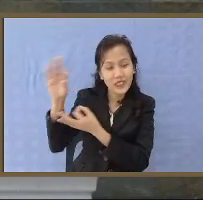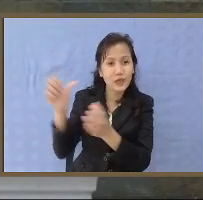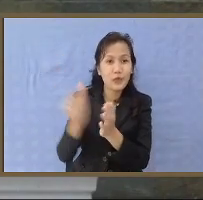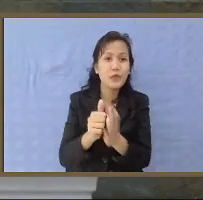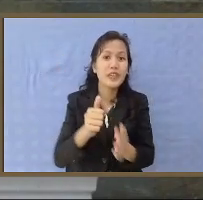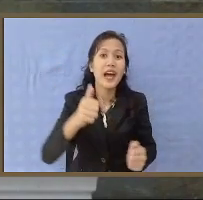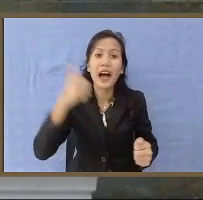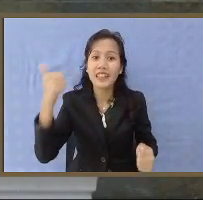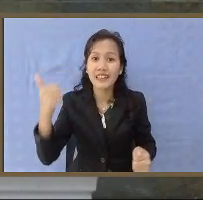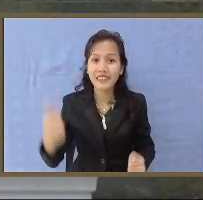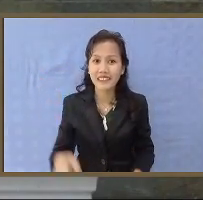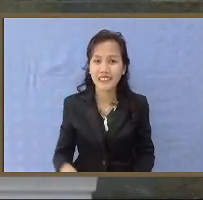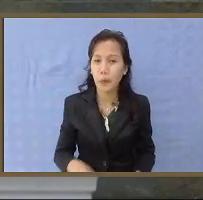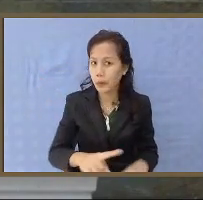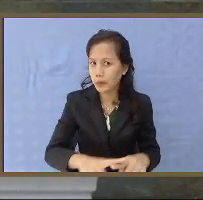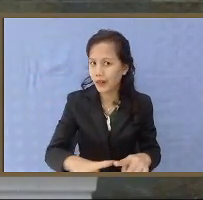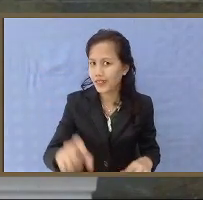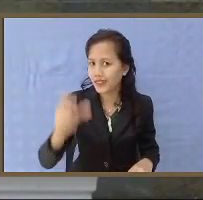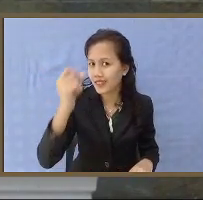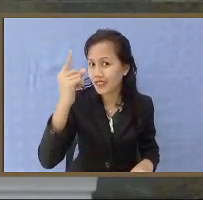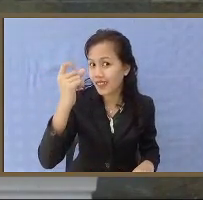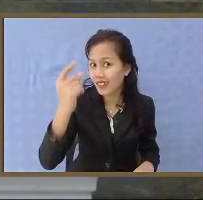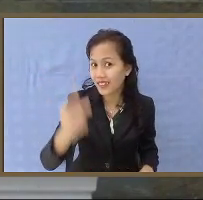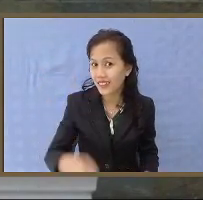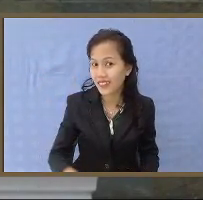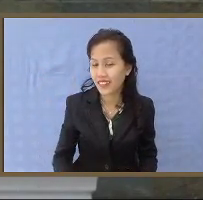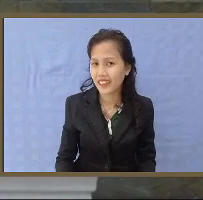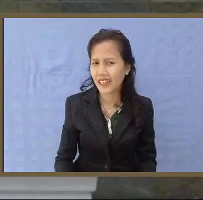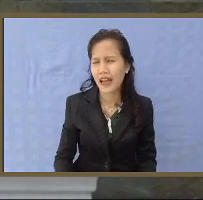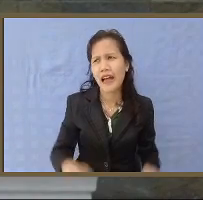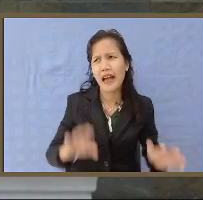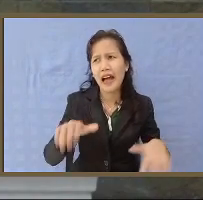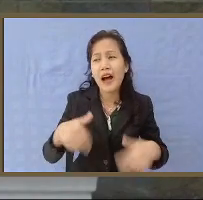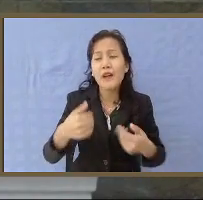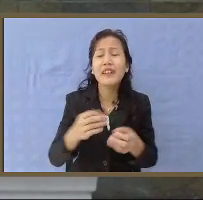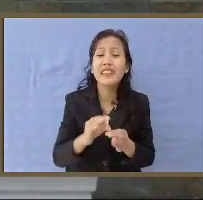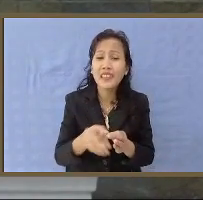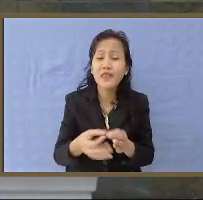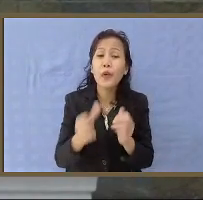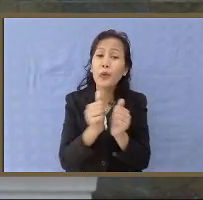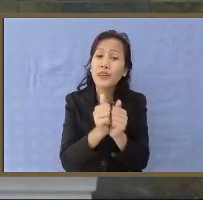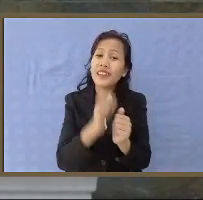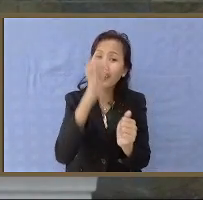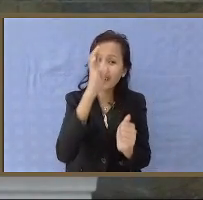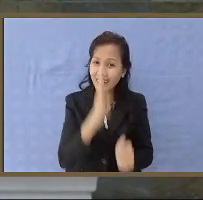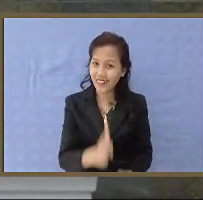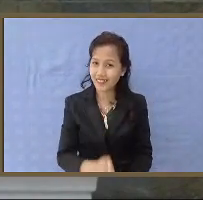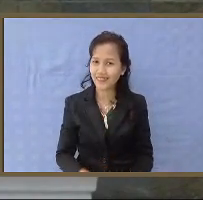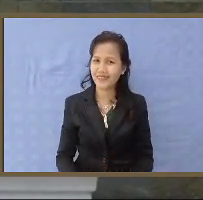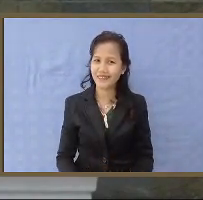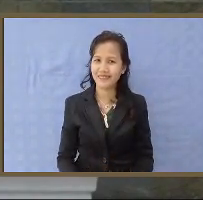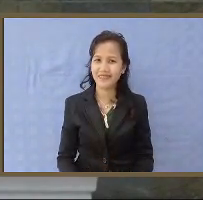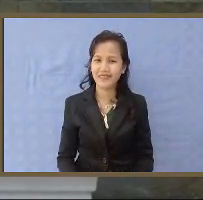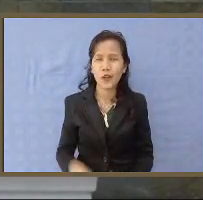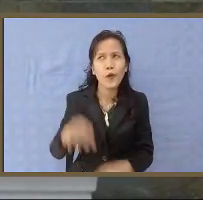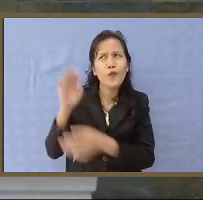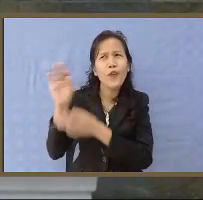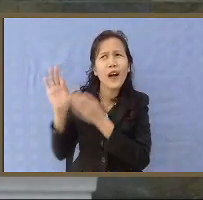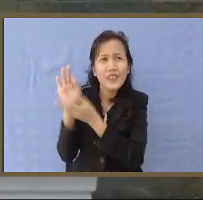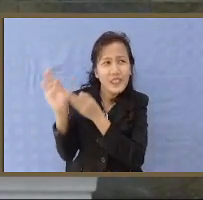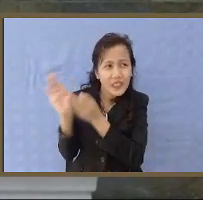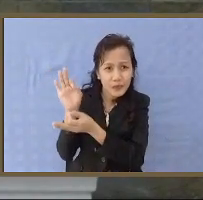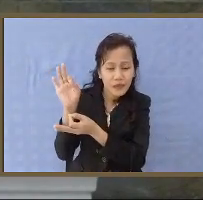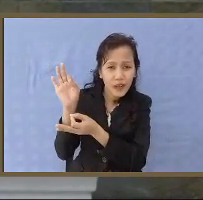See? But listen to me now. Gaano pa kaya kung kasama mo ang Panginoon? Amen! Amen!